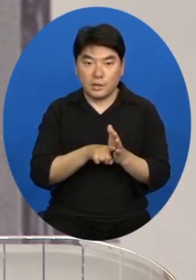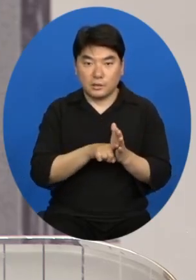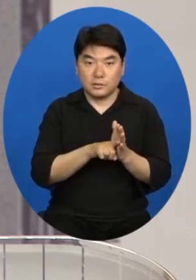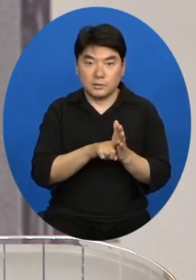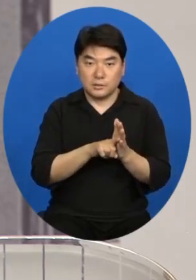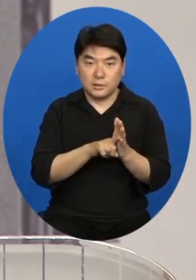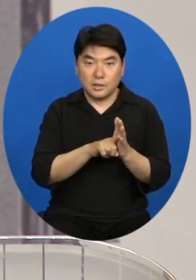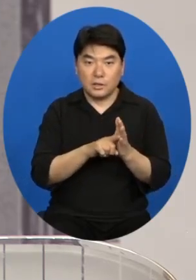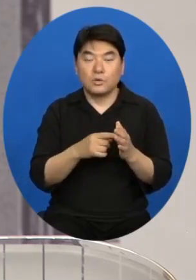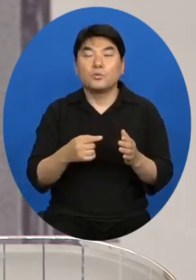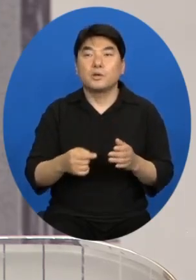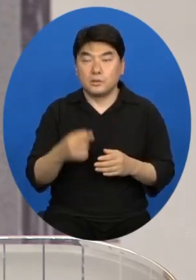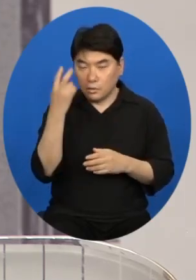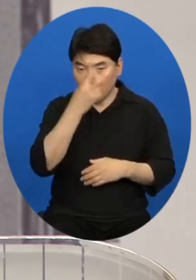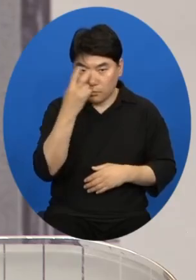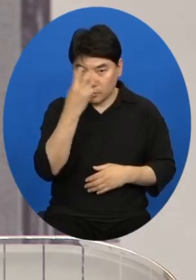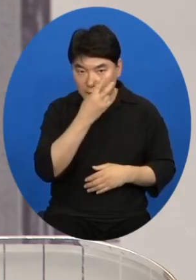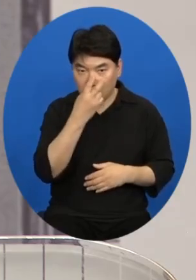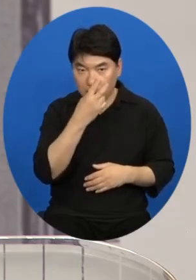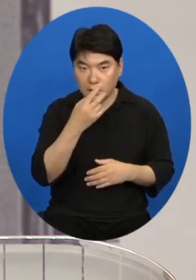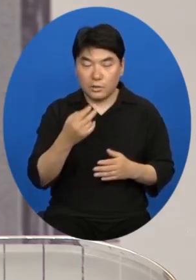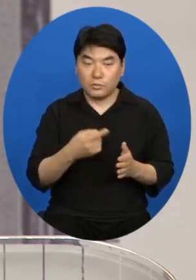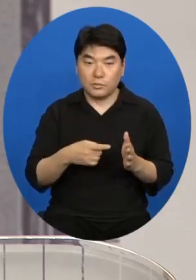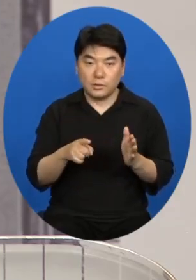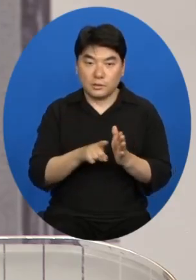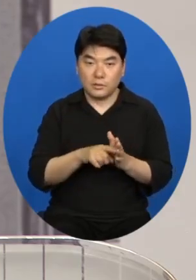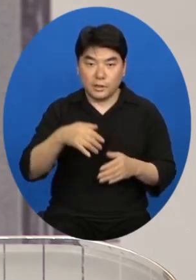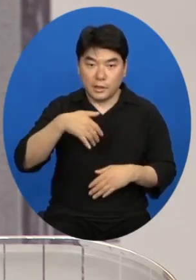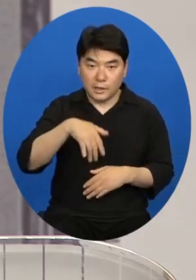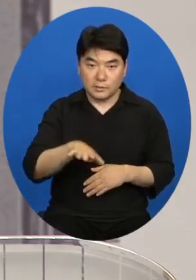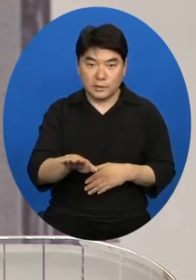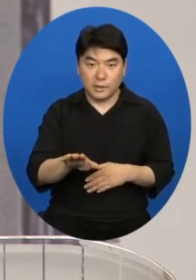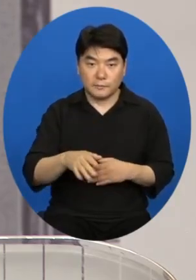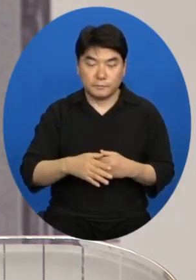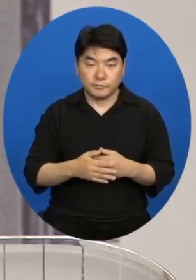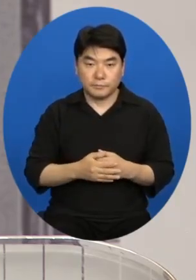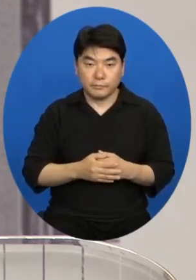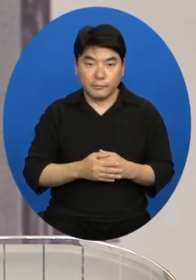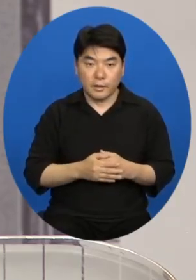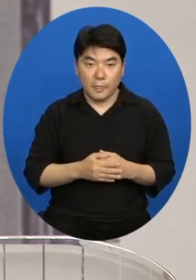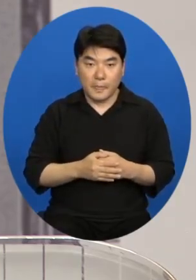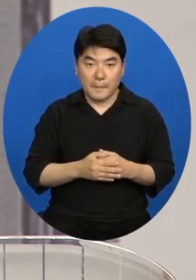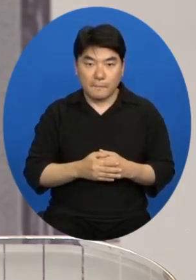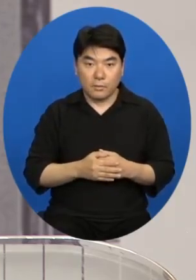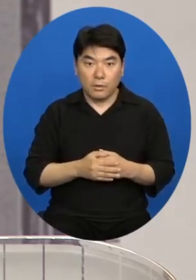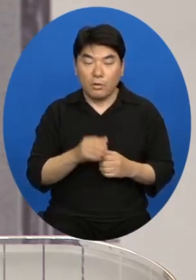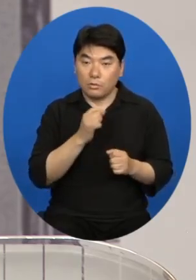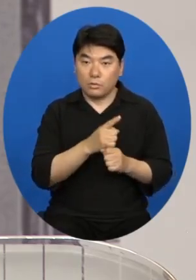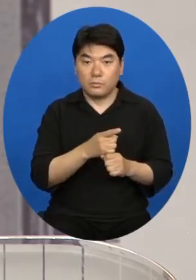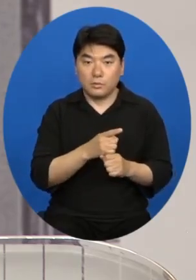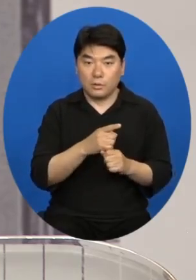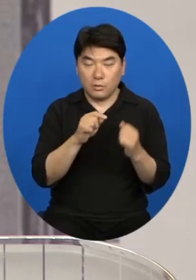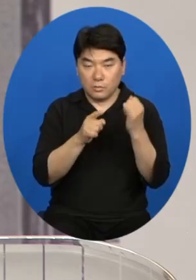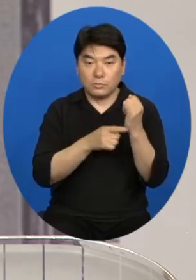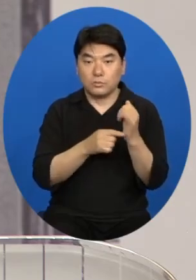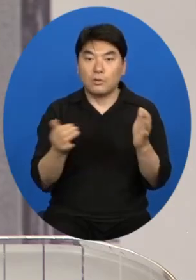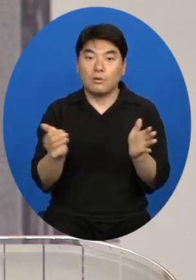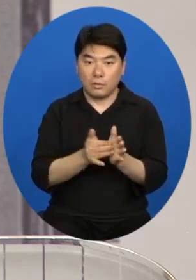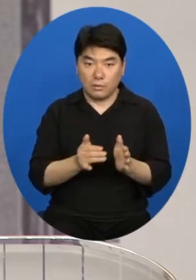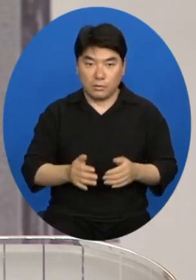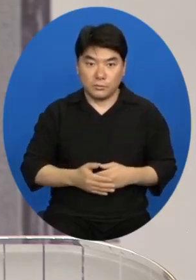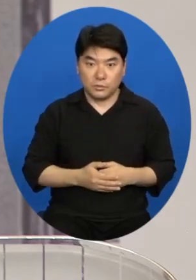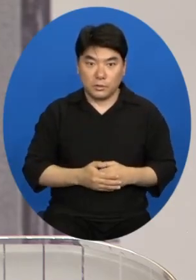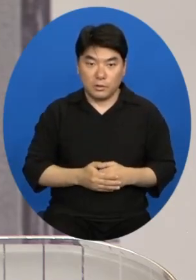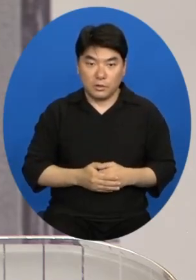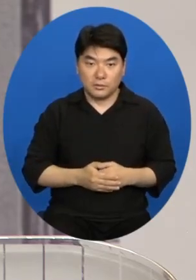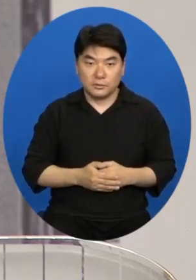아니라 미팅과 검사를 하려고 의사를 만나러 남편과 갔는데 이미 임신이 되어 있었어요.